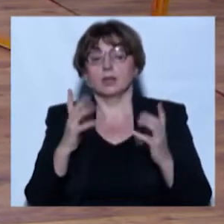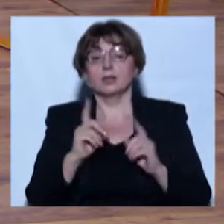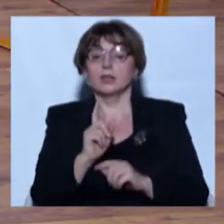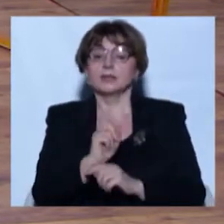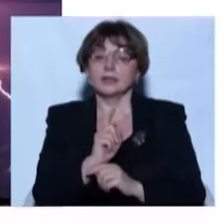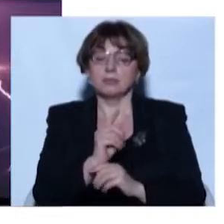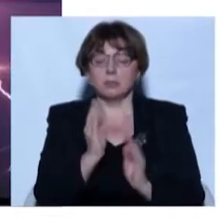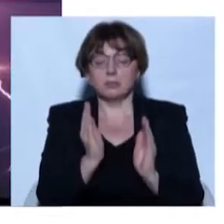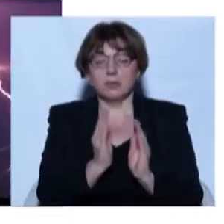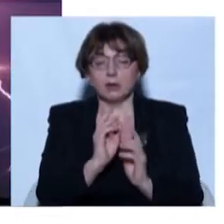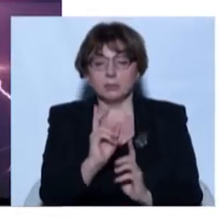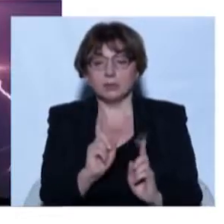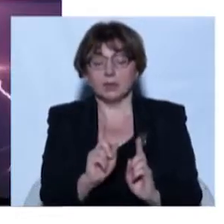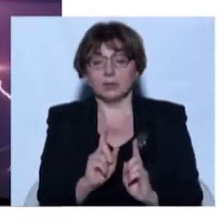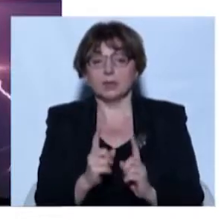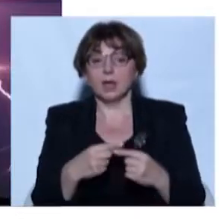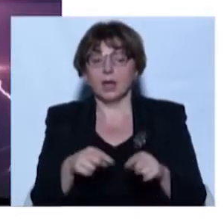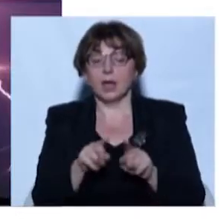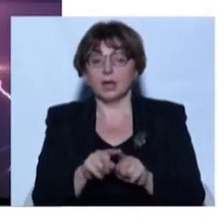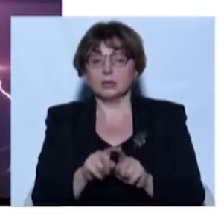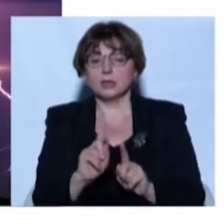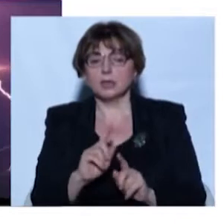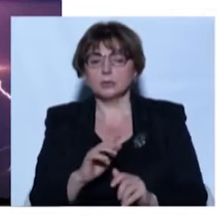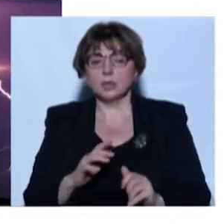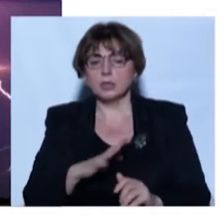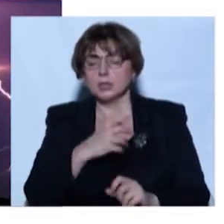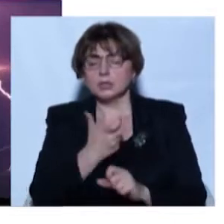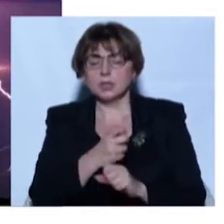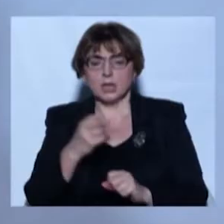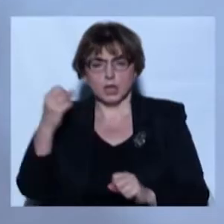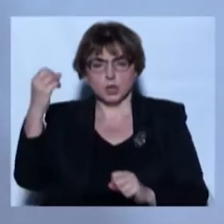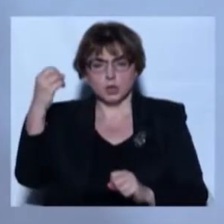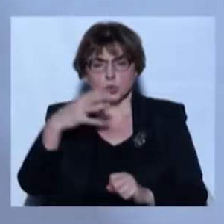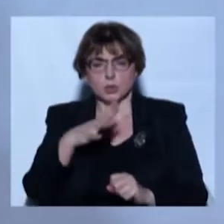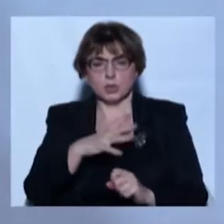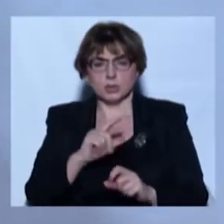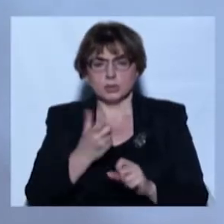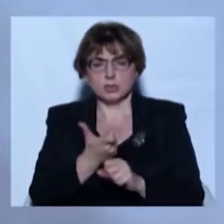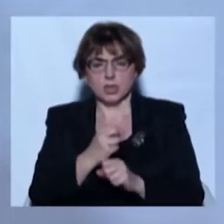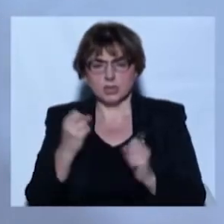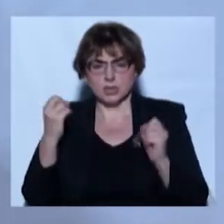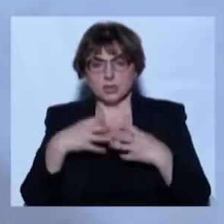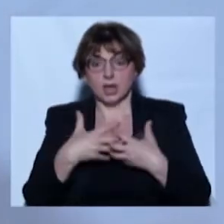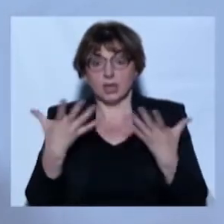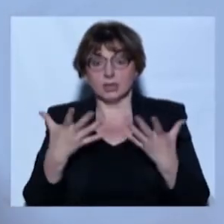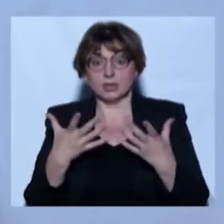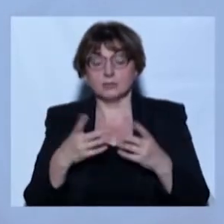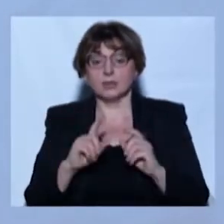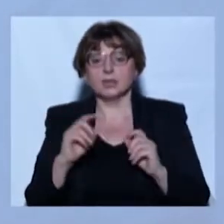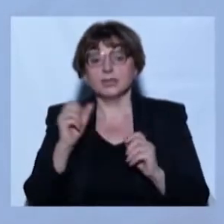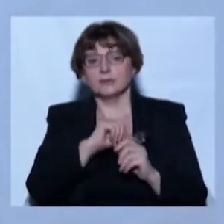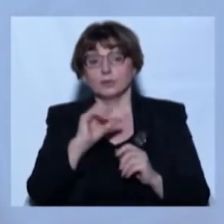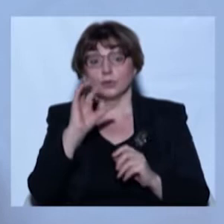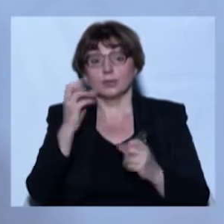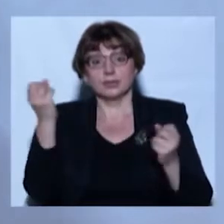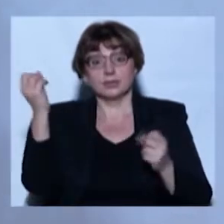სანთლის ალი. ასევე, რაც არ უნდა ძლიერი შუქი ჰქონდეს და ძლიერად ანათებდეს სინათლის წყარო,